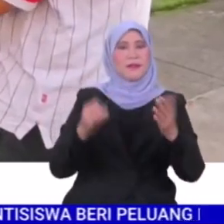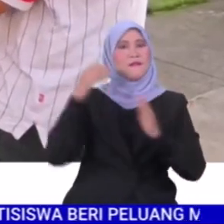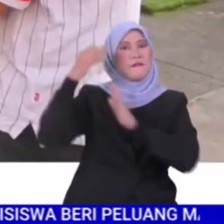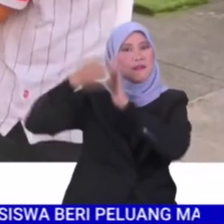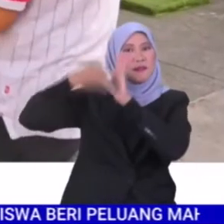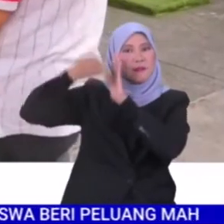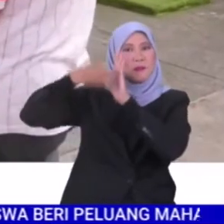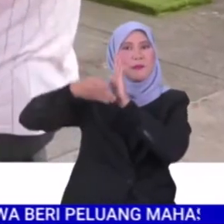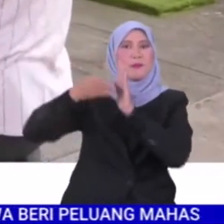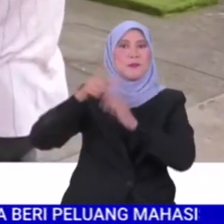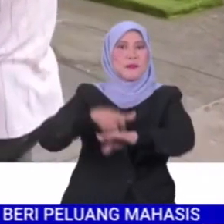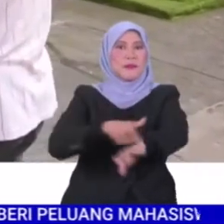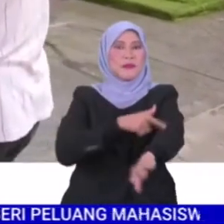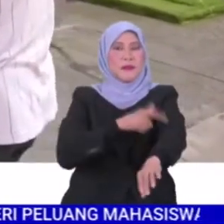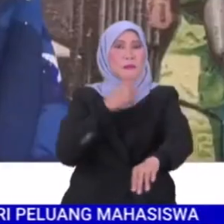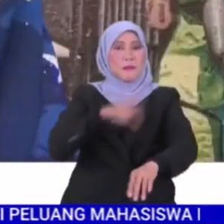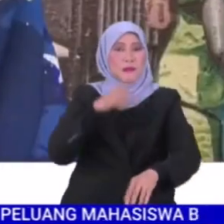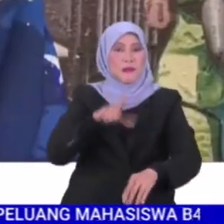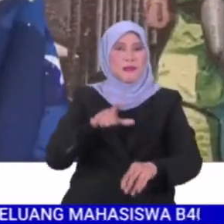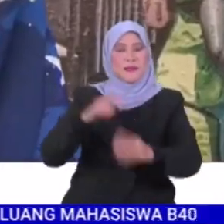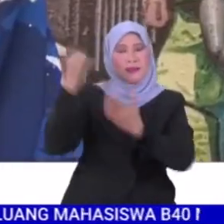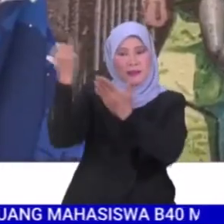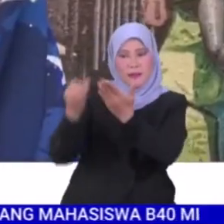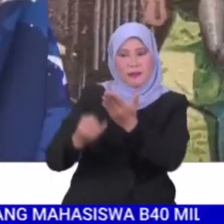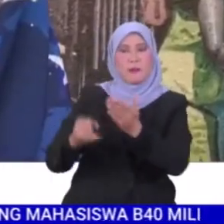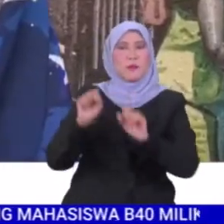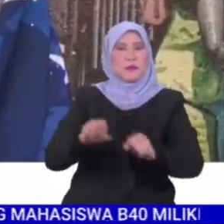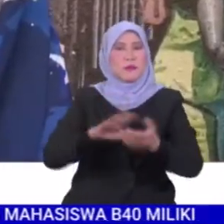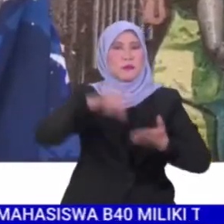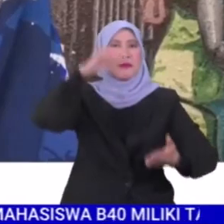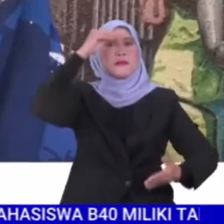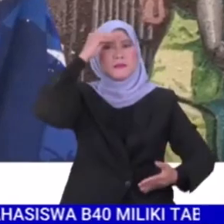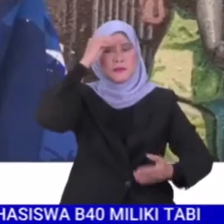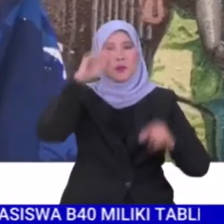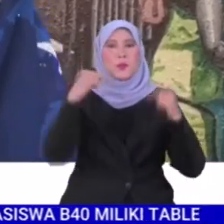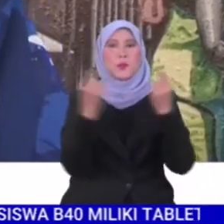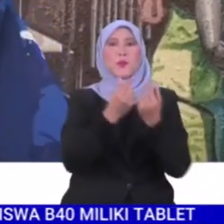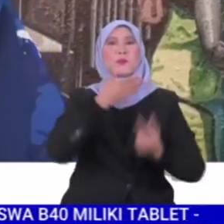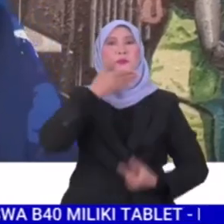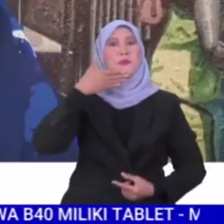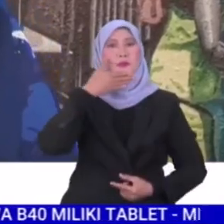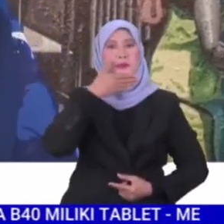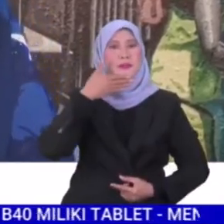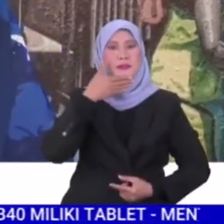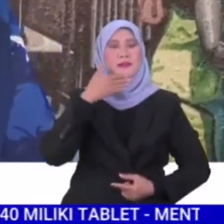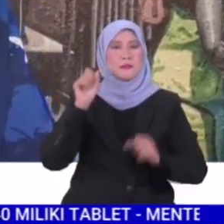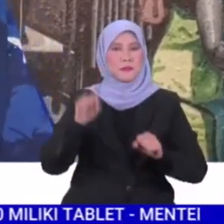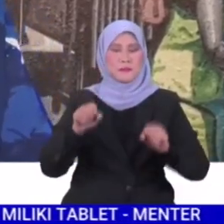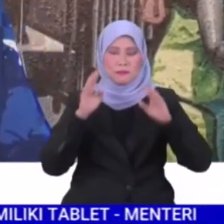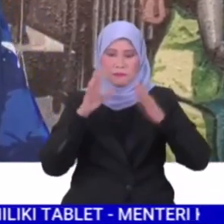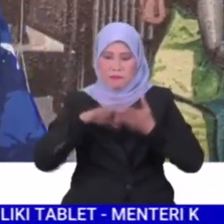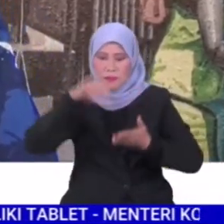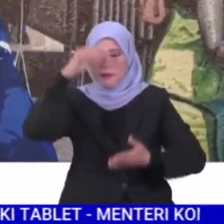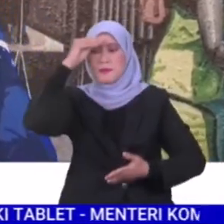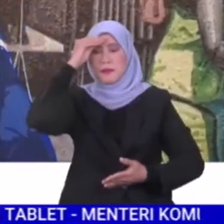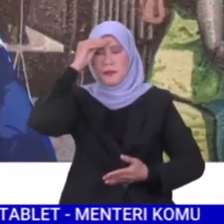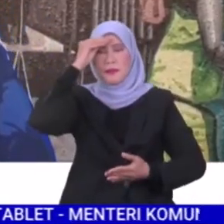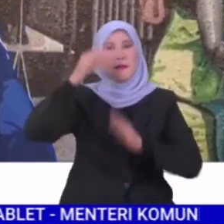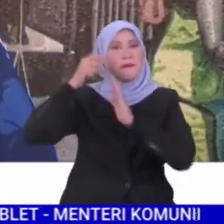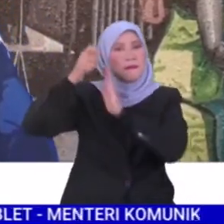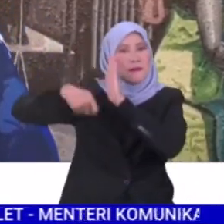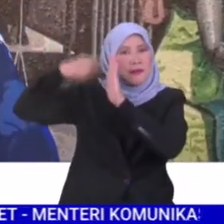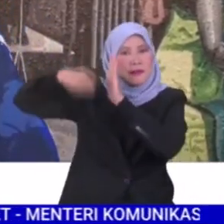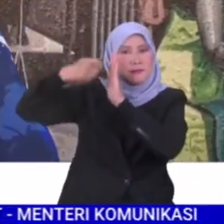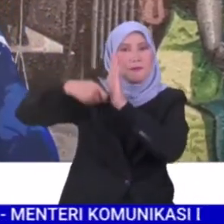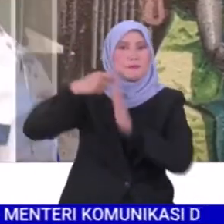klasik, dan juga suasana yang boleh memberi pendidikan kepada golongan muda untuk lebih menghayatilah filem-filem lama